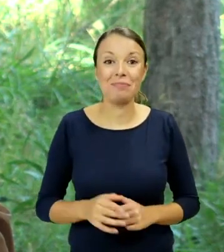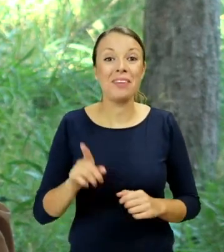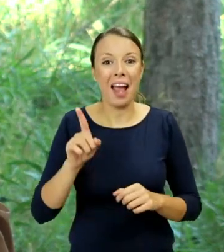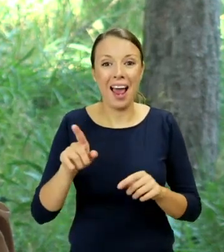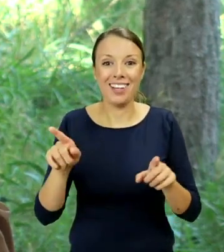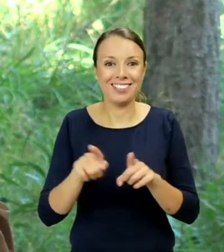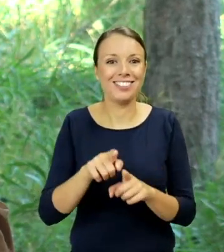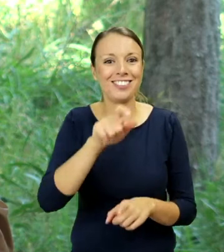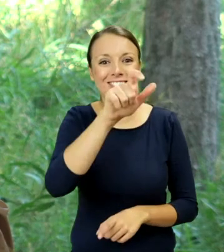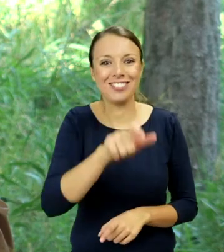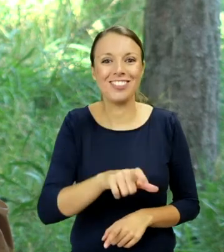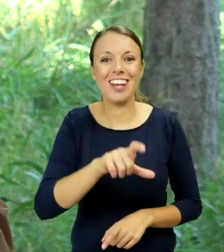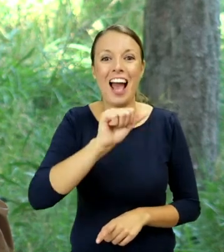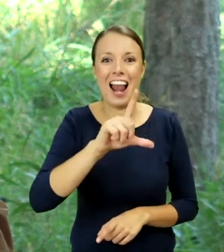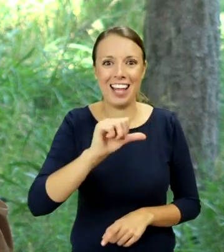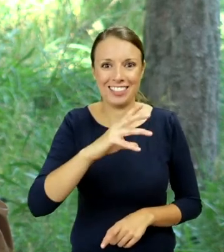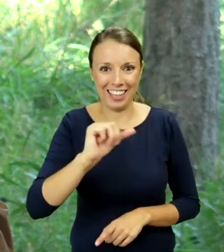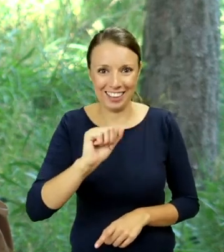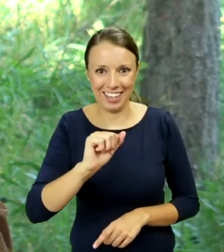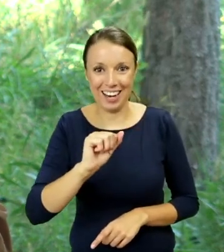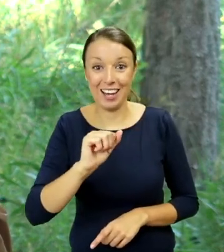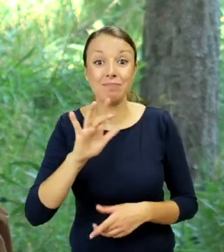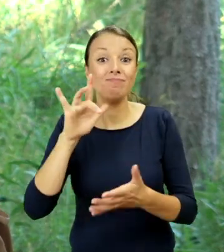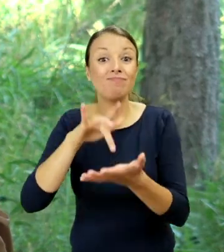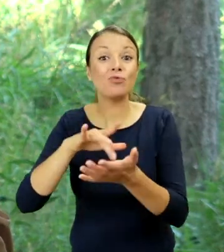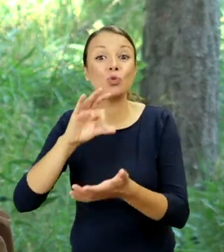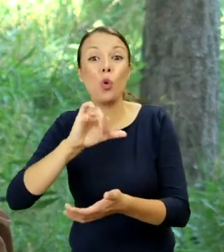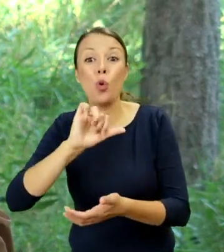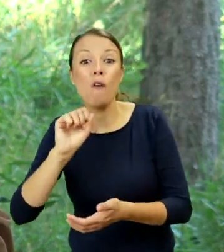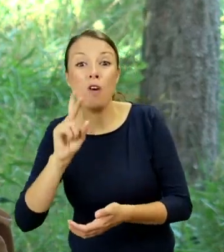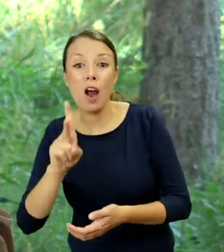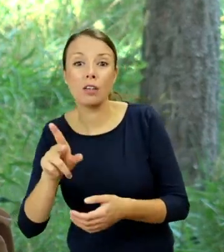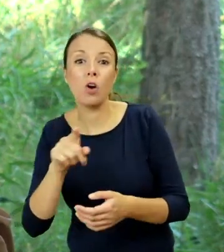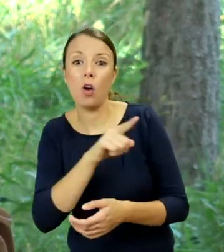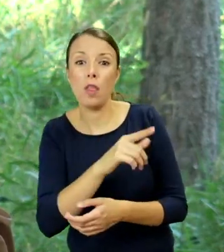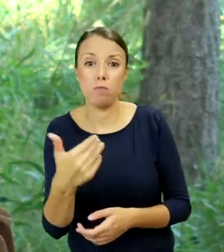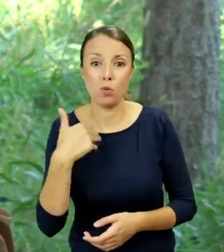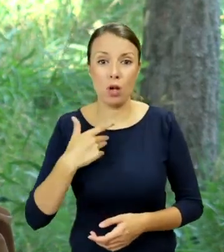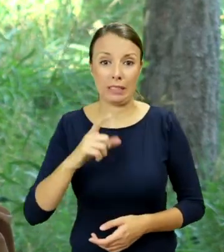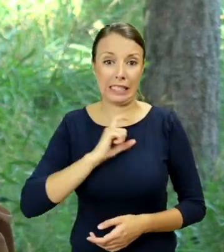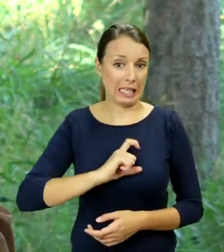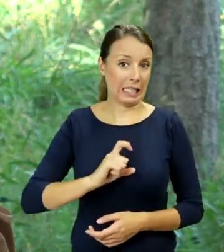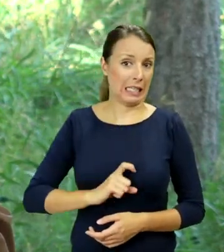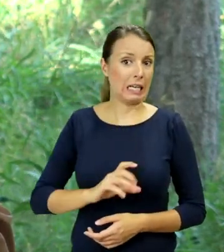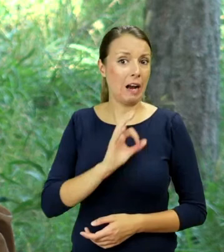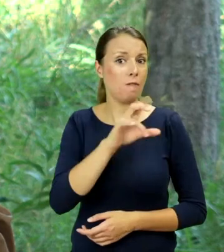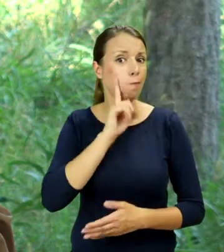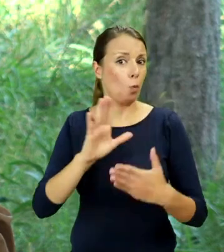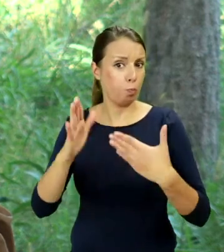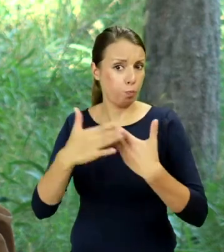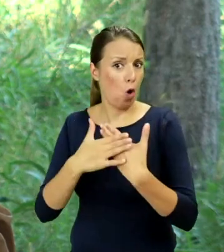również, można powiedzieć, była również sekretarką Józefa Piłsudskiego. I tutaj